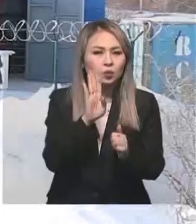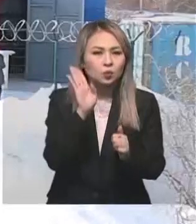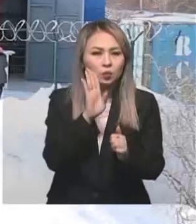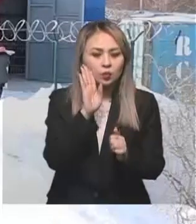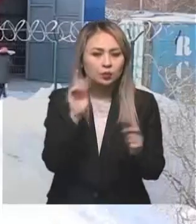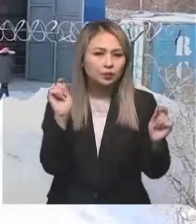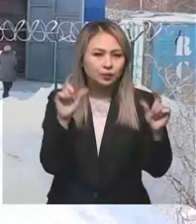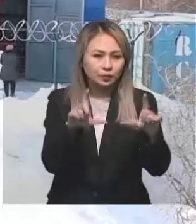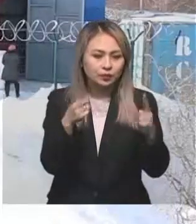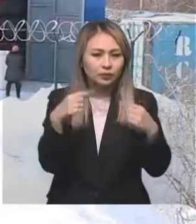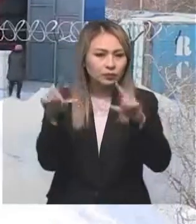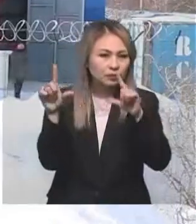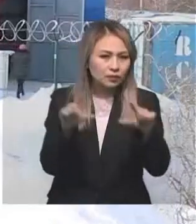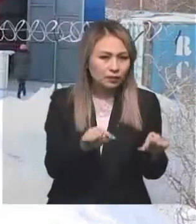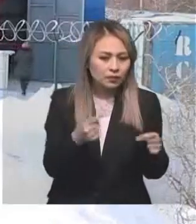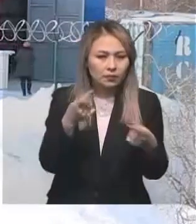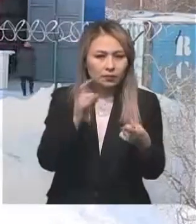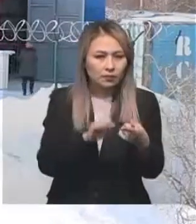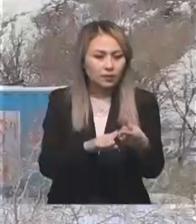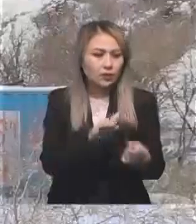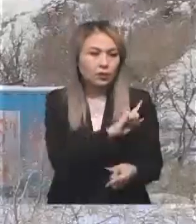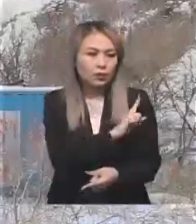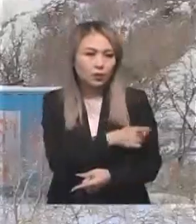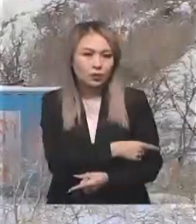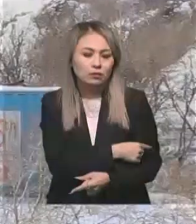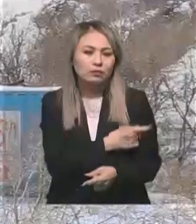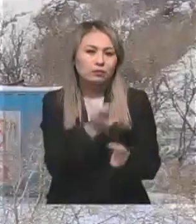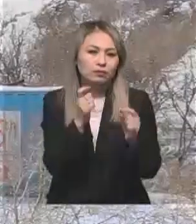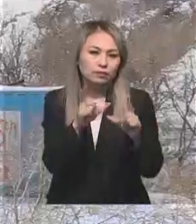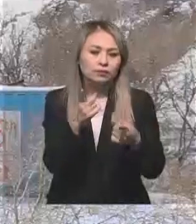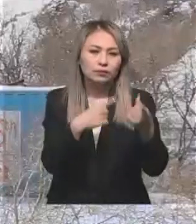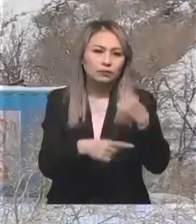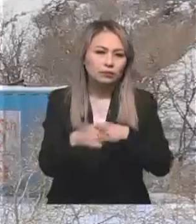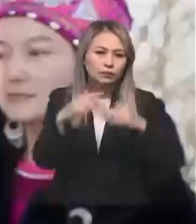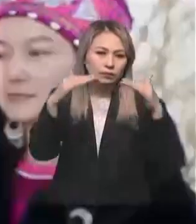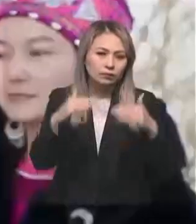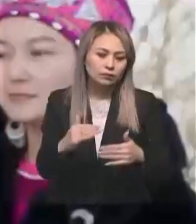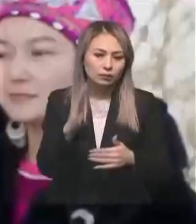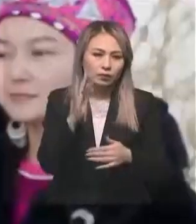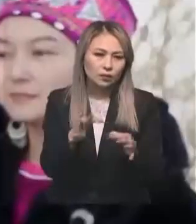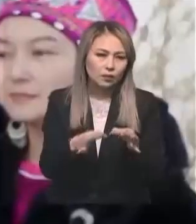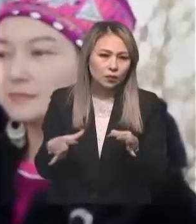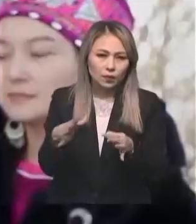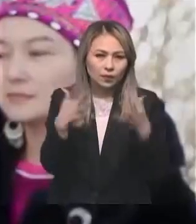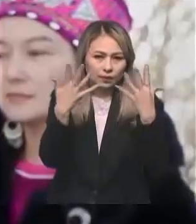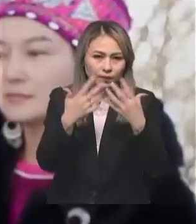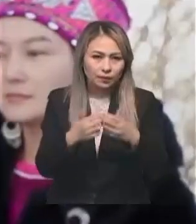судың көбеуіне, азаюына байланысты бұл қуаты көтеріліп түсіп тұрады. Біздің облыс